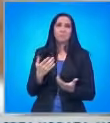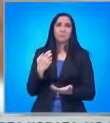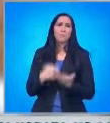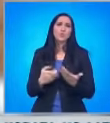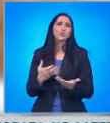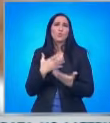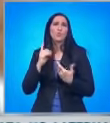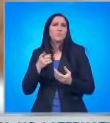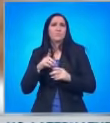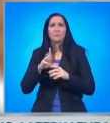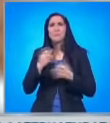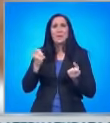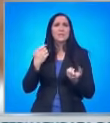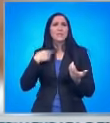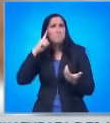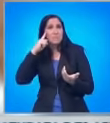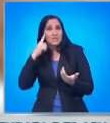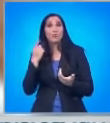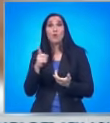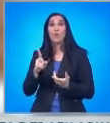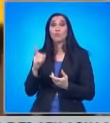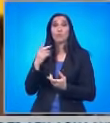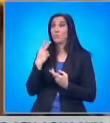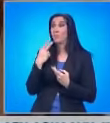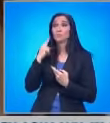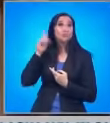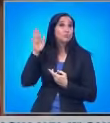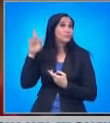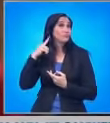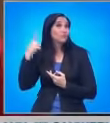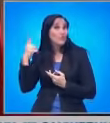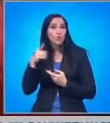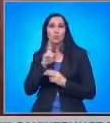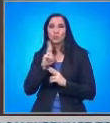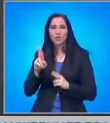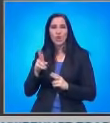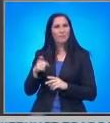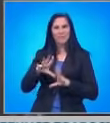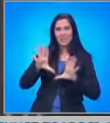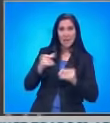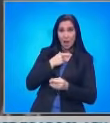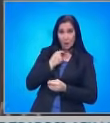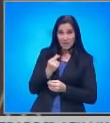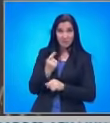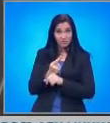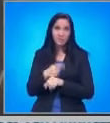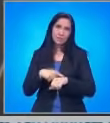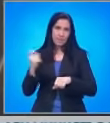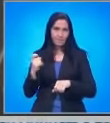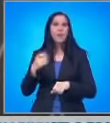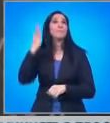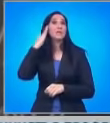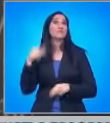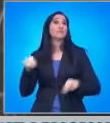учителите. Ама това целият клас, докато бяхте? Да. В час? Да. В Министерството на образованието